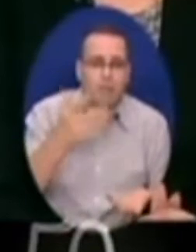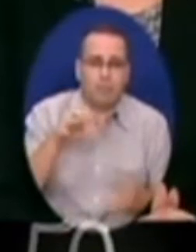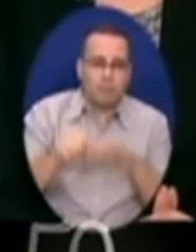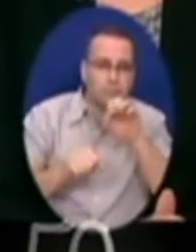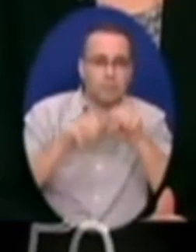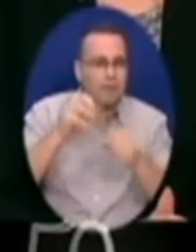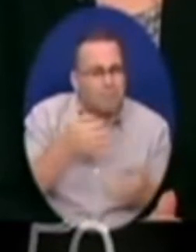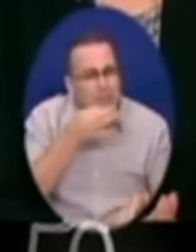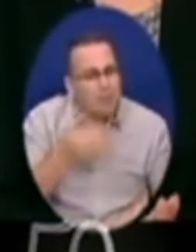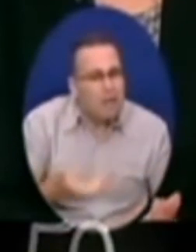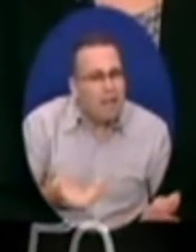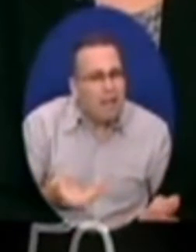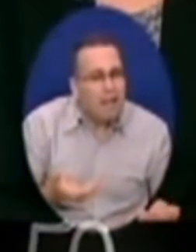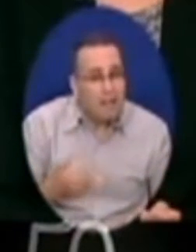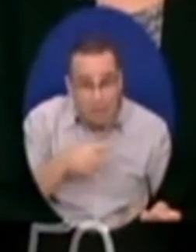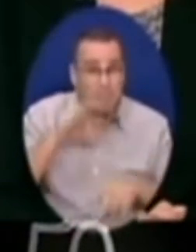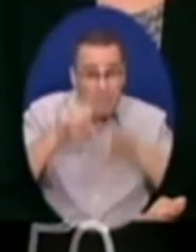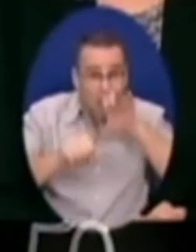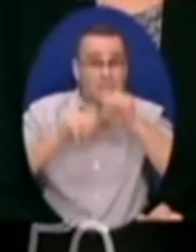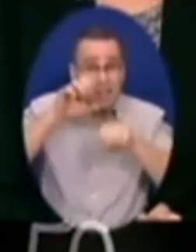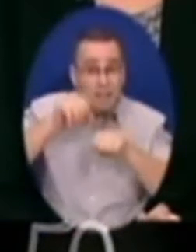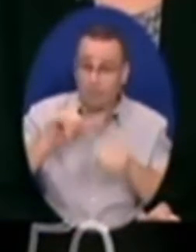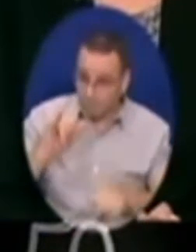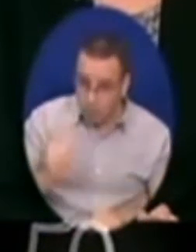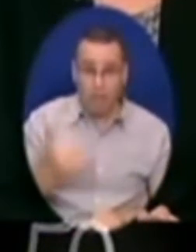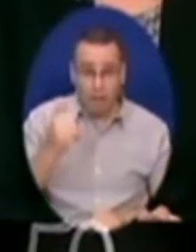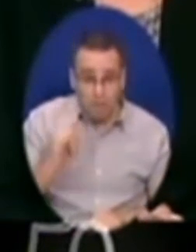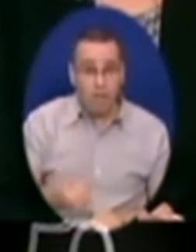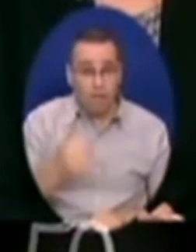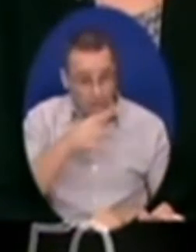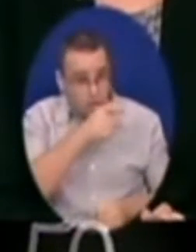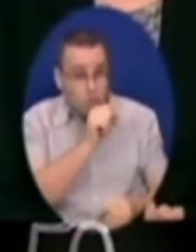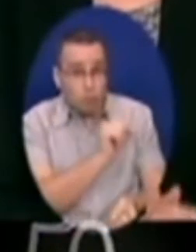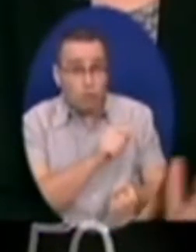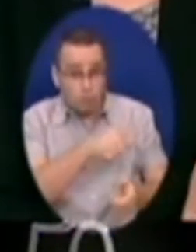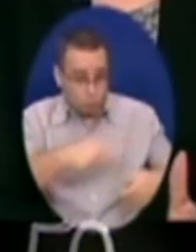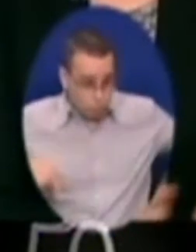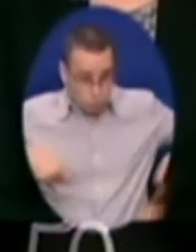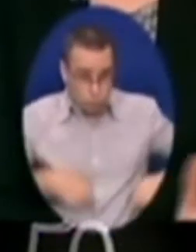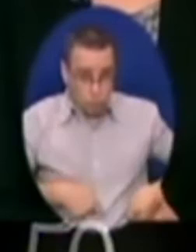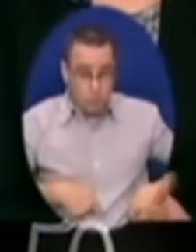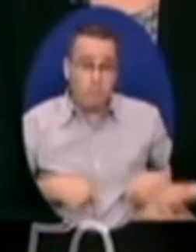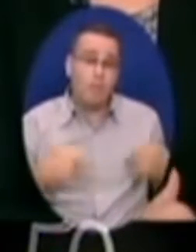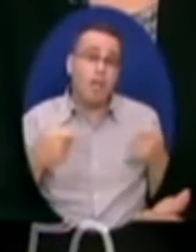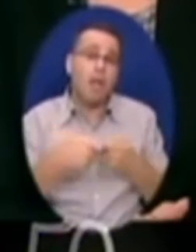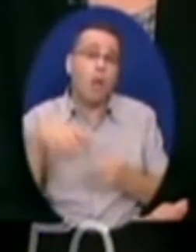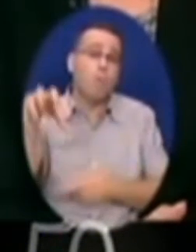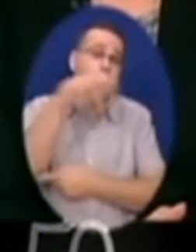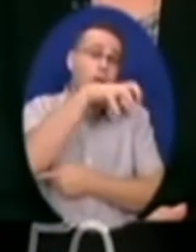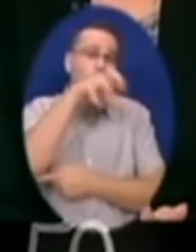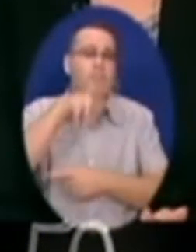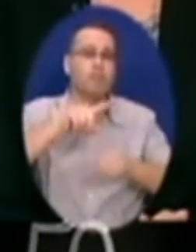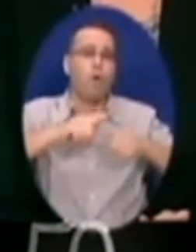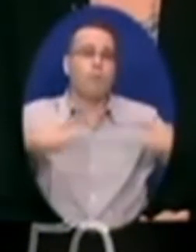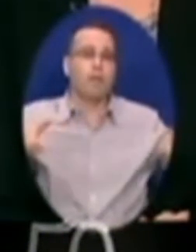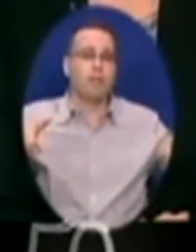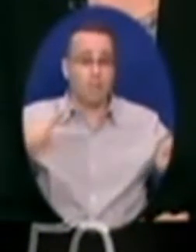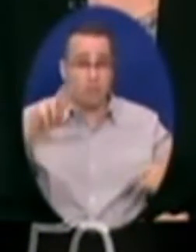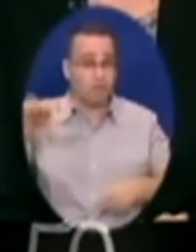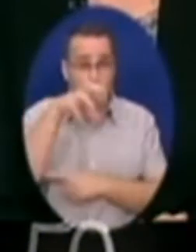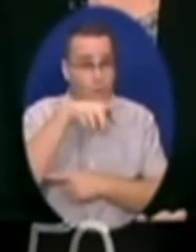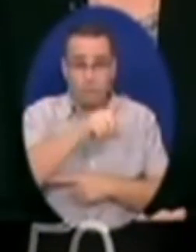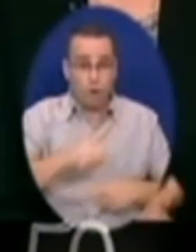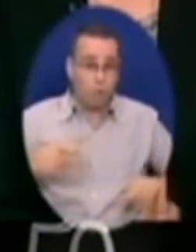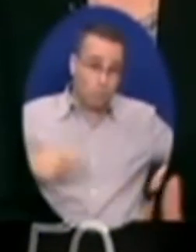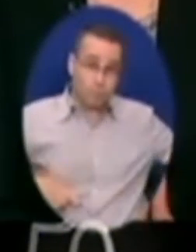ברגל, בידיים. מה ברגל? מטפסים על הברזל? כן, מטפסים על הסולם. ואת קשורה? תלוי במנוף, יש כל מיני סוגים. יש מנופים